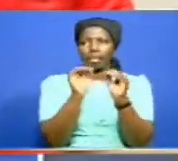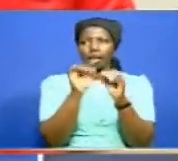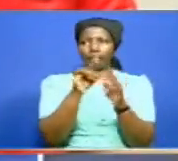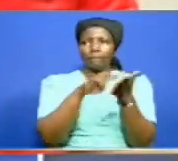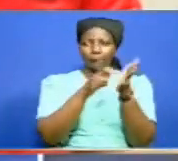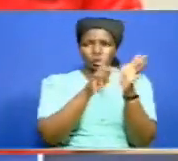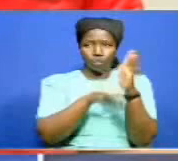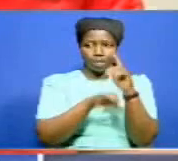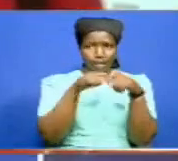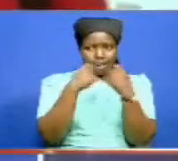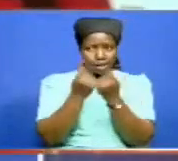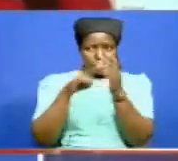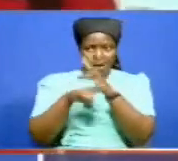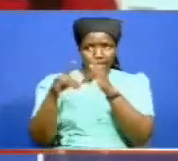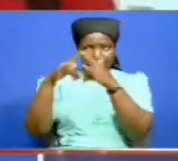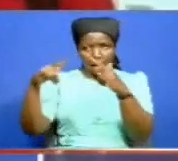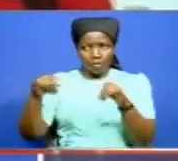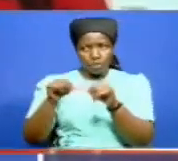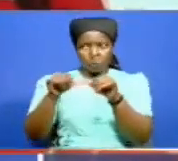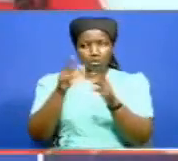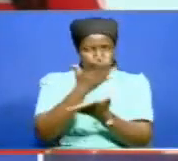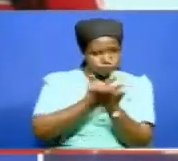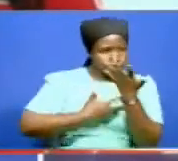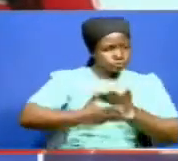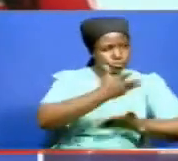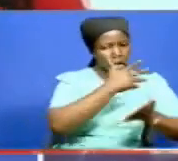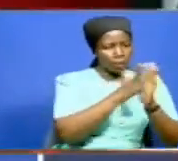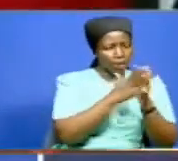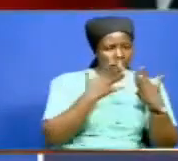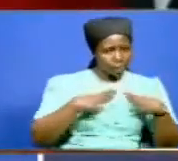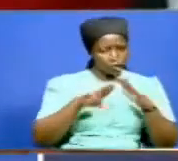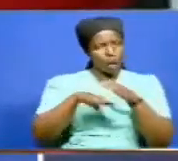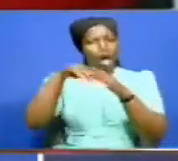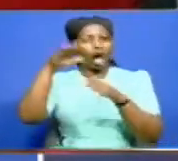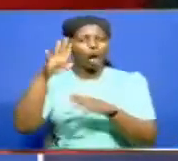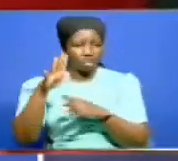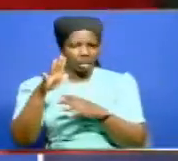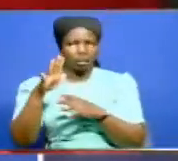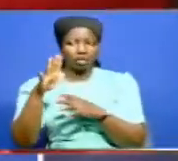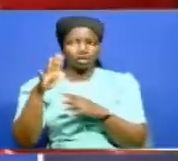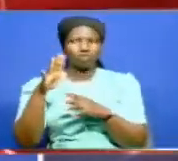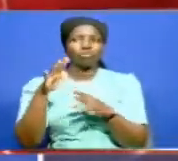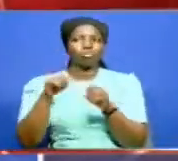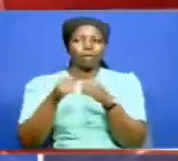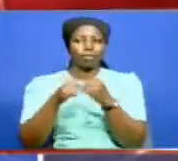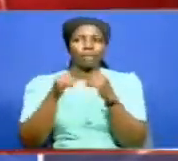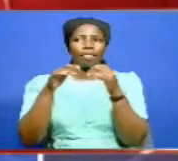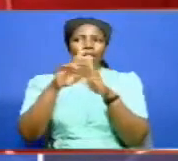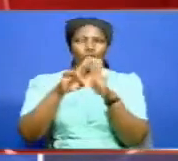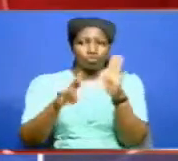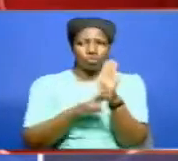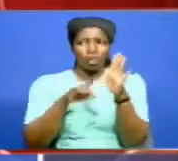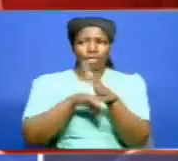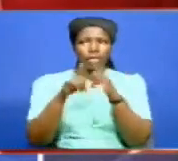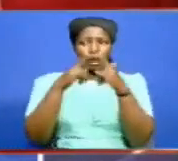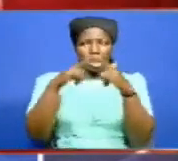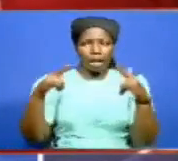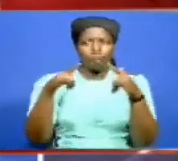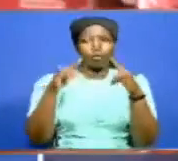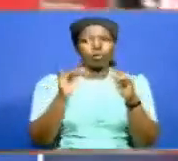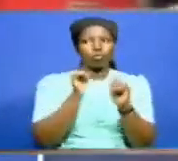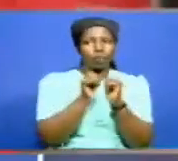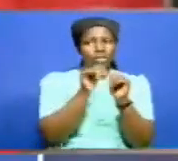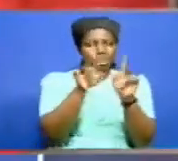timu iliyoko kambini ingali inakutana na watu kutoka nje na kuvunja sheria za kambi hiyo, sheria sawa na zitakazotumiwa nchini